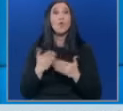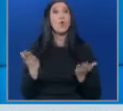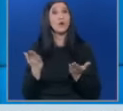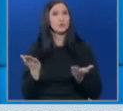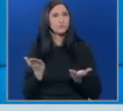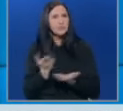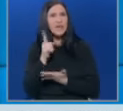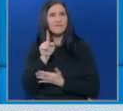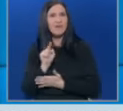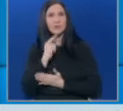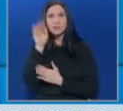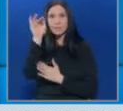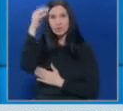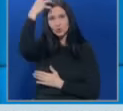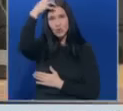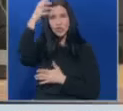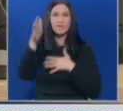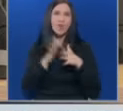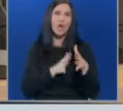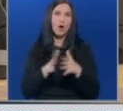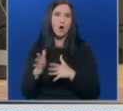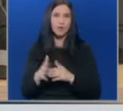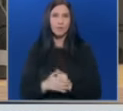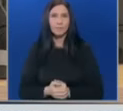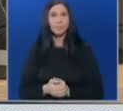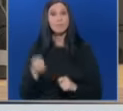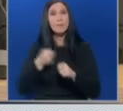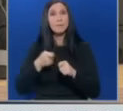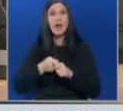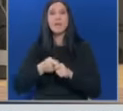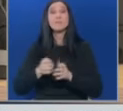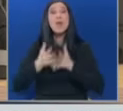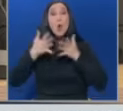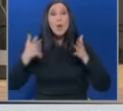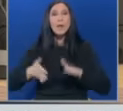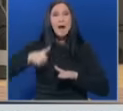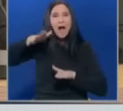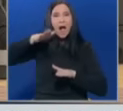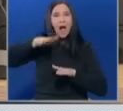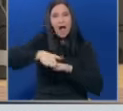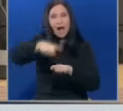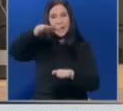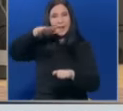дума за бъдещето на държавата и хората. Направихме голяма крачка назад.